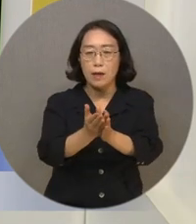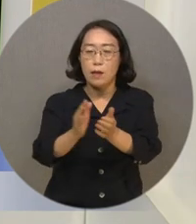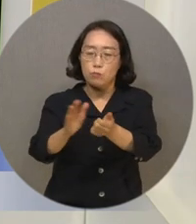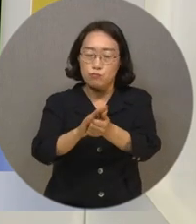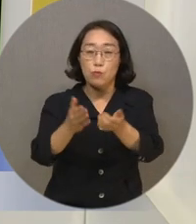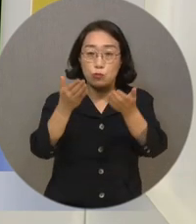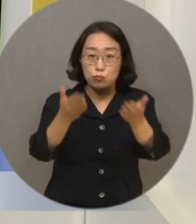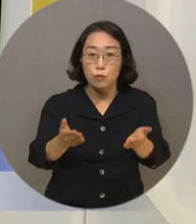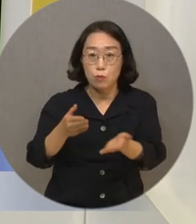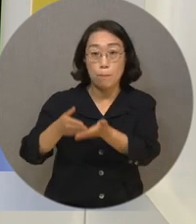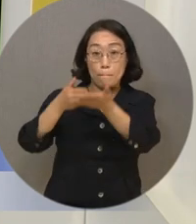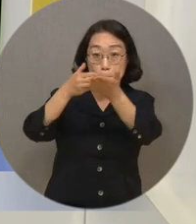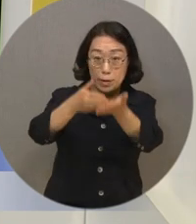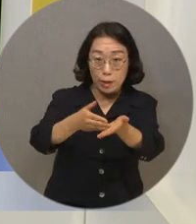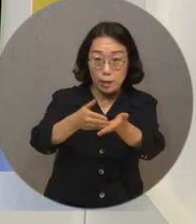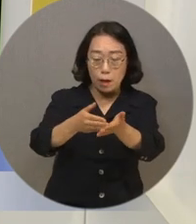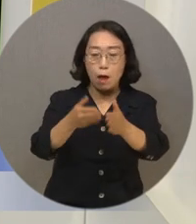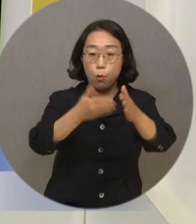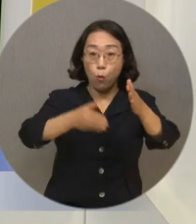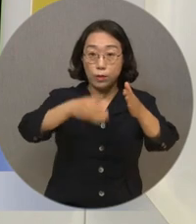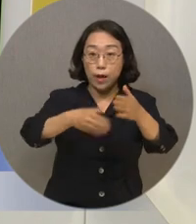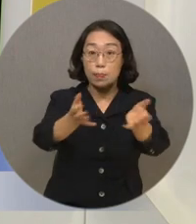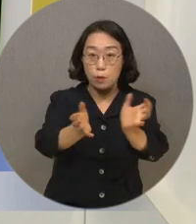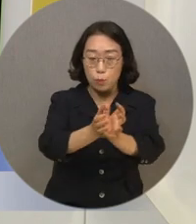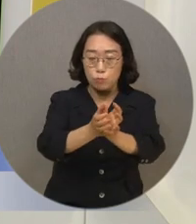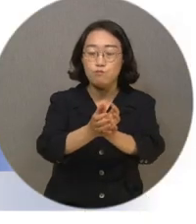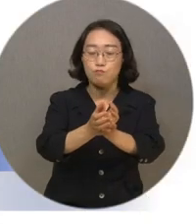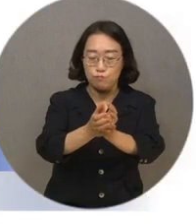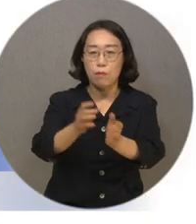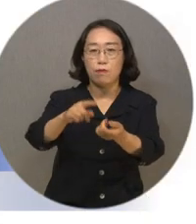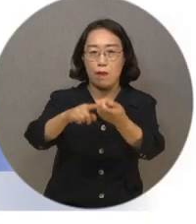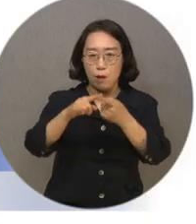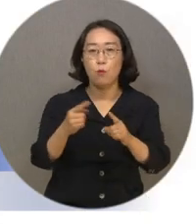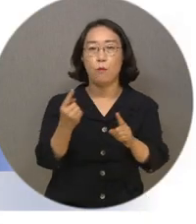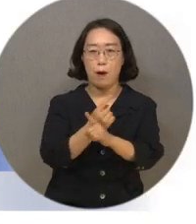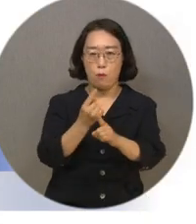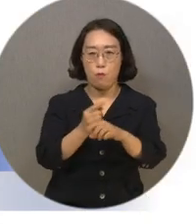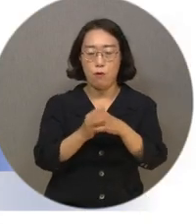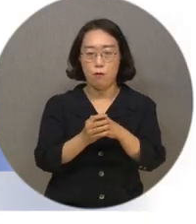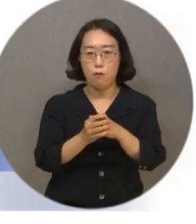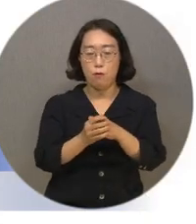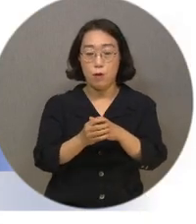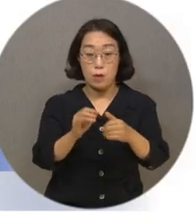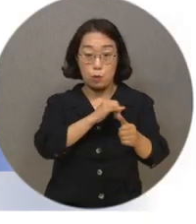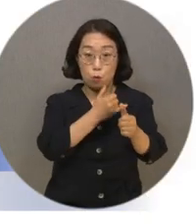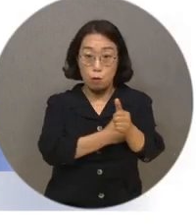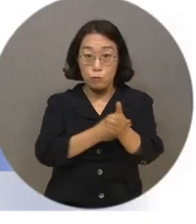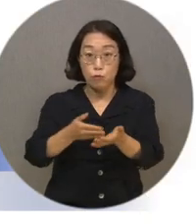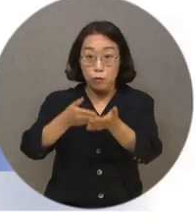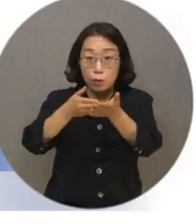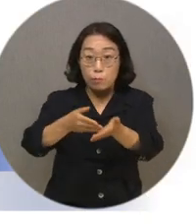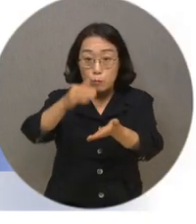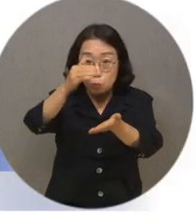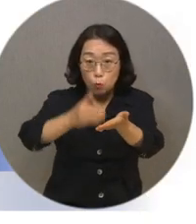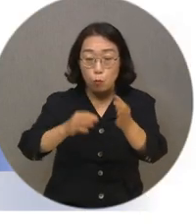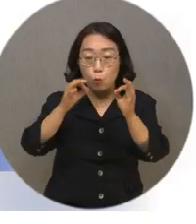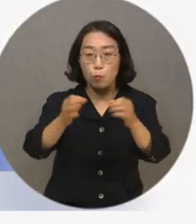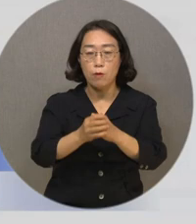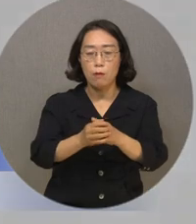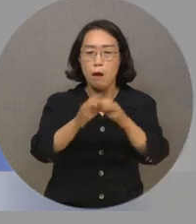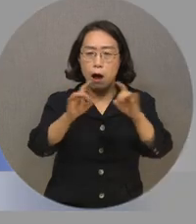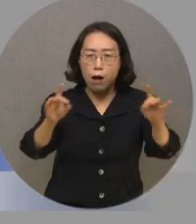권고를 한 바 있는데요 공간이이를 수용했다는 소식입니다 당시 인권위는 공단의 시각장애인에 대한